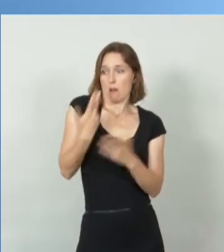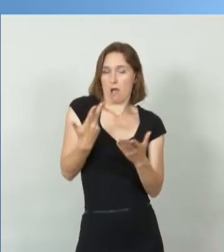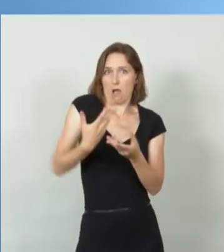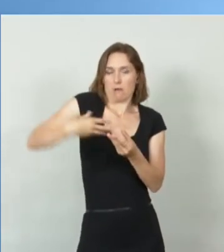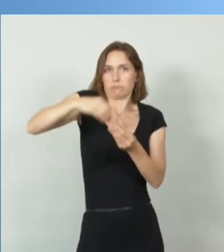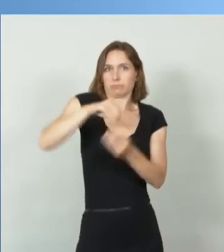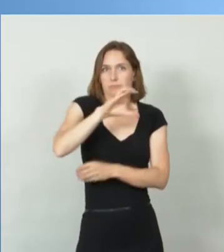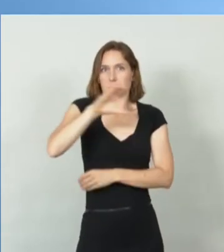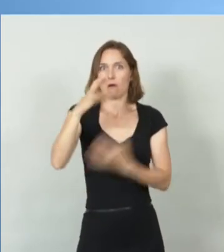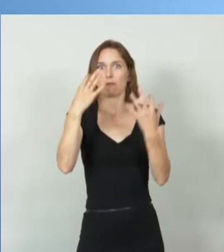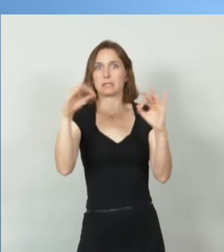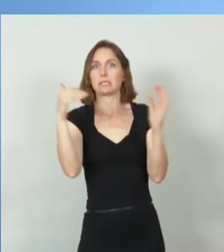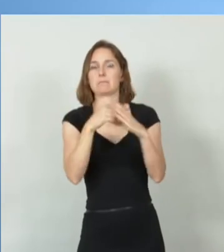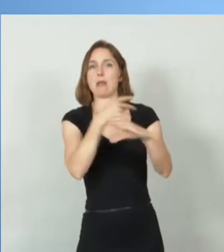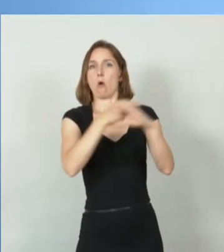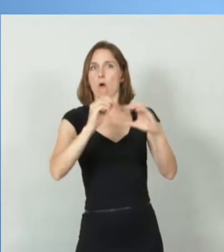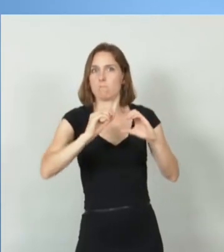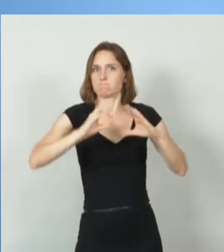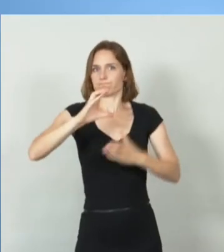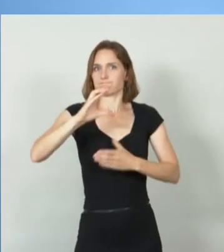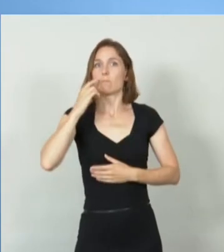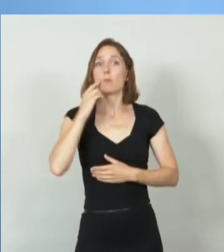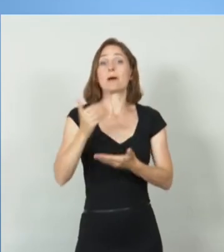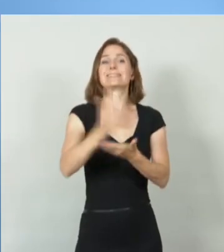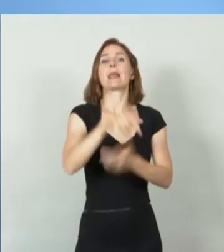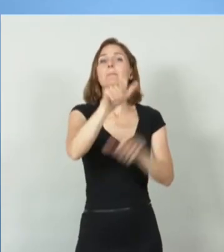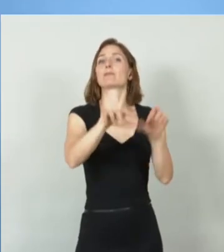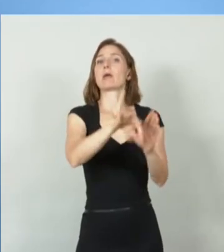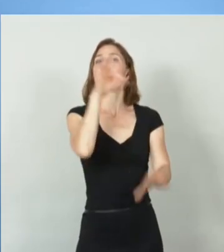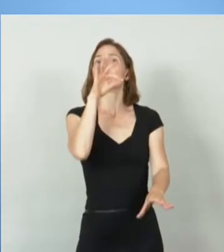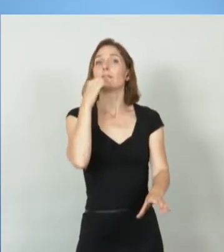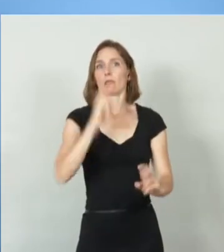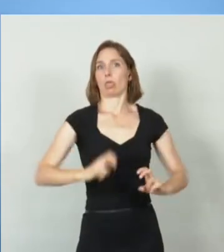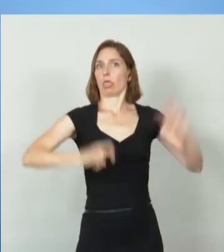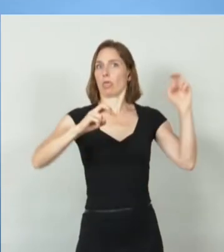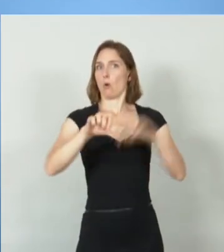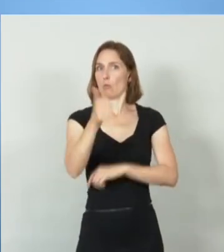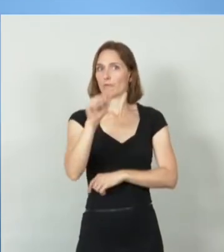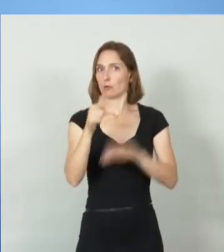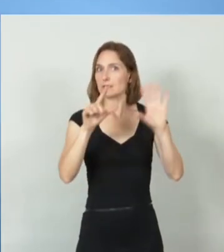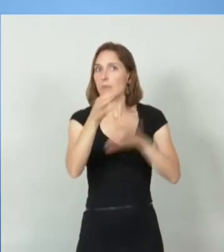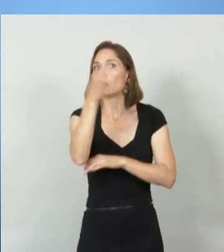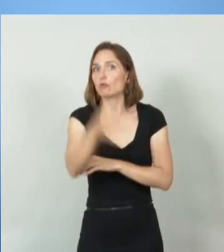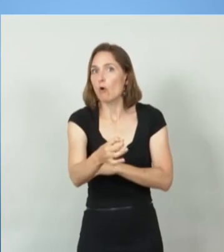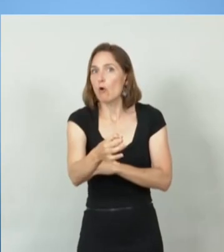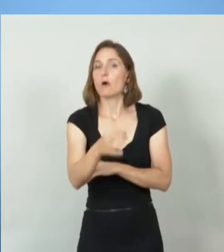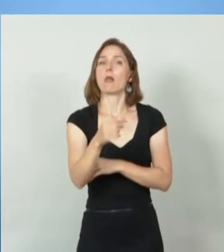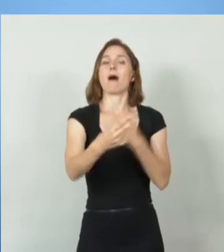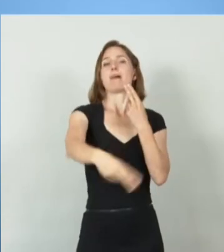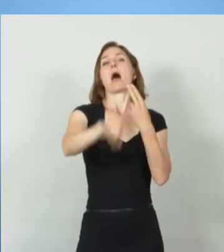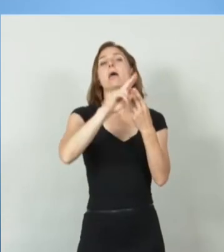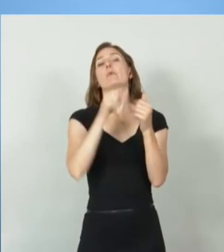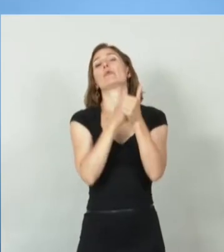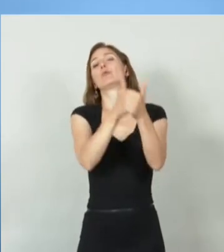été dépensés pour l'enveloppe des indemnités des élus soit 11,7%. alors ne me répondez pas que c'est le point d'indice